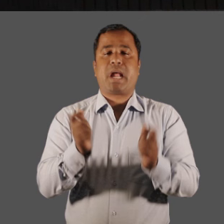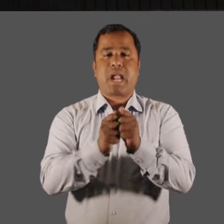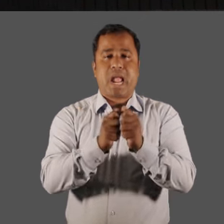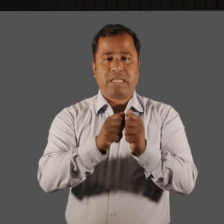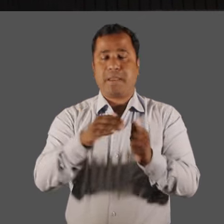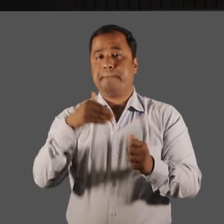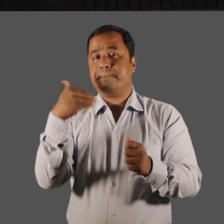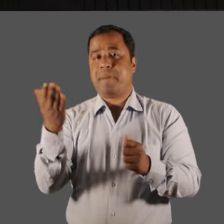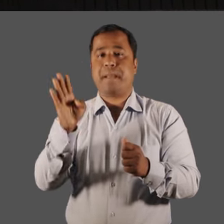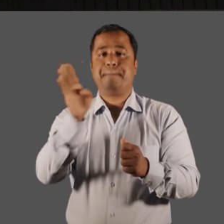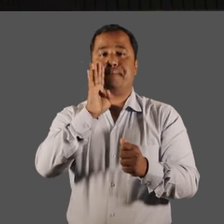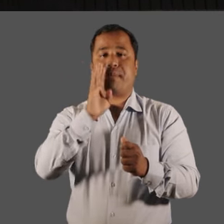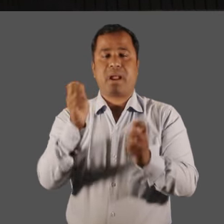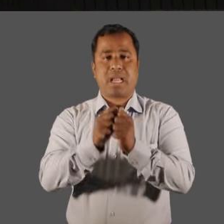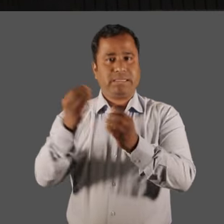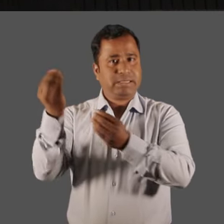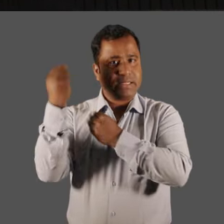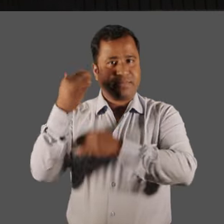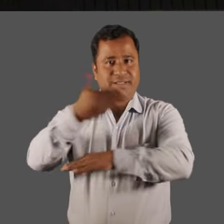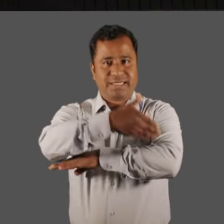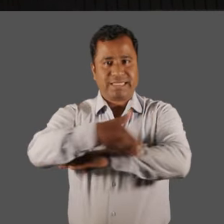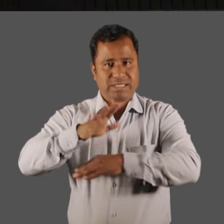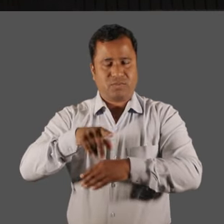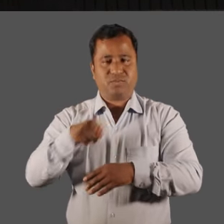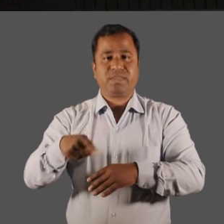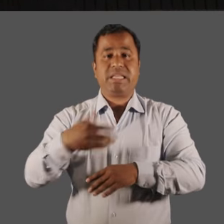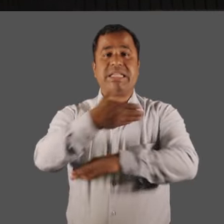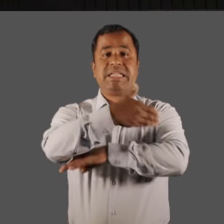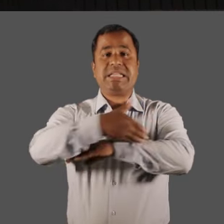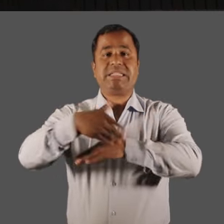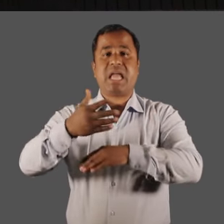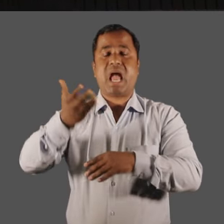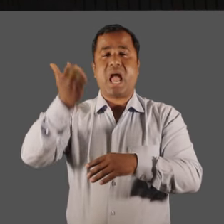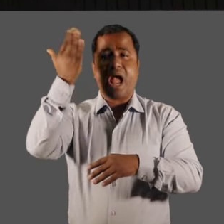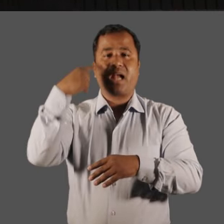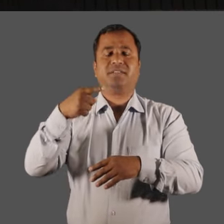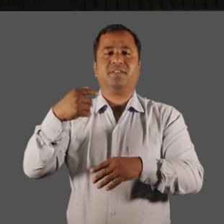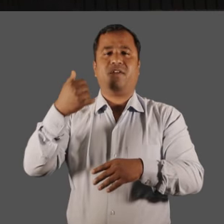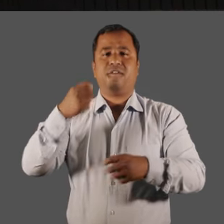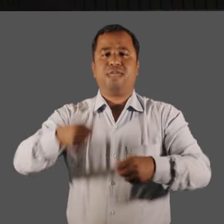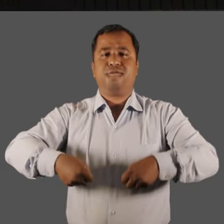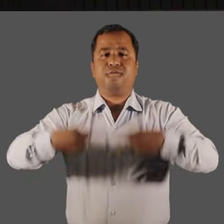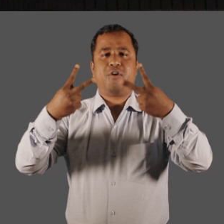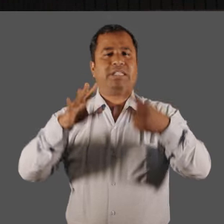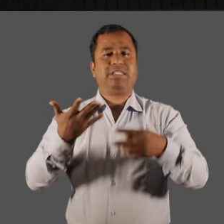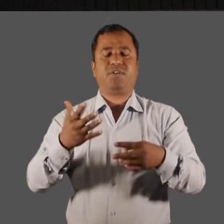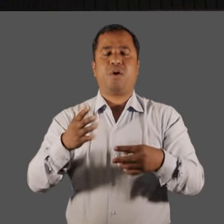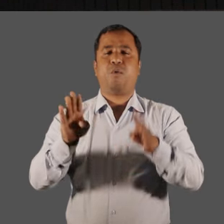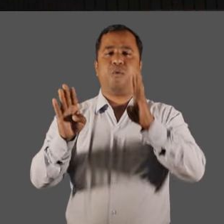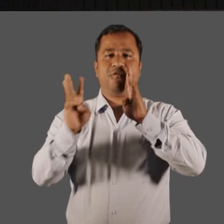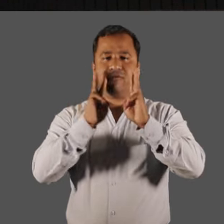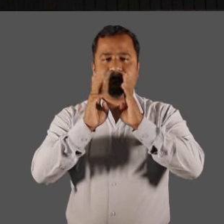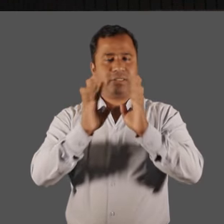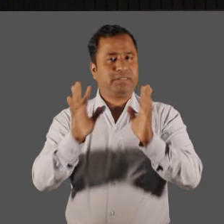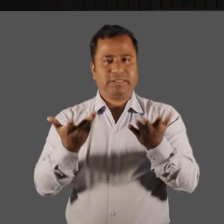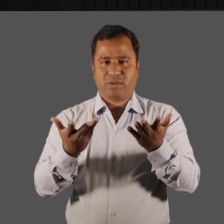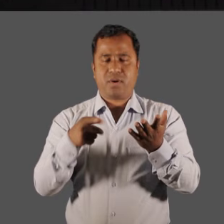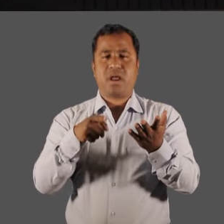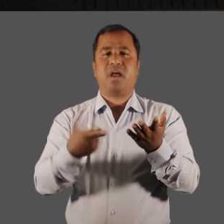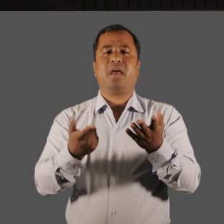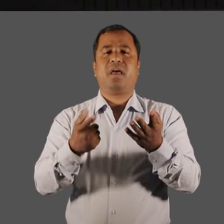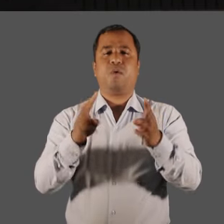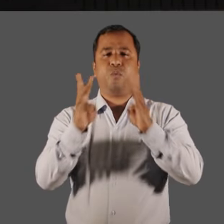তো যারা ইঞ্জিনিয়াররা ছিলেন তারা তখন তো আসলে এত ভিডিও কল বা ফোনের এত ব্যবহার ছিল না। যেটা করতেন যে